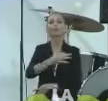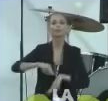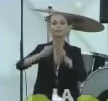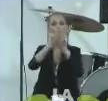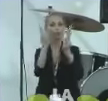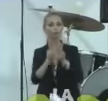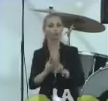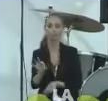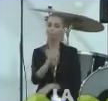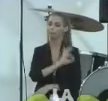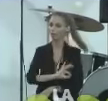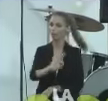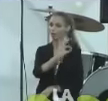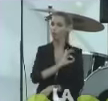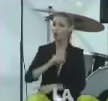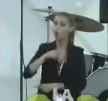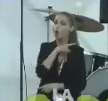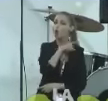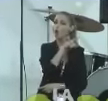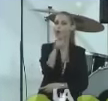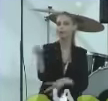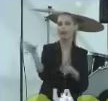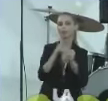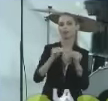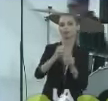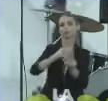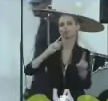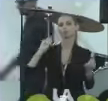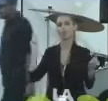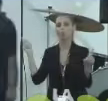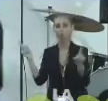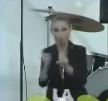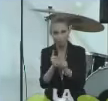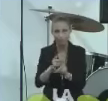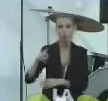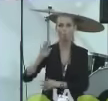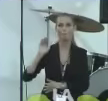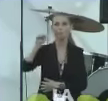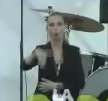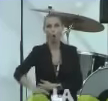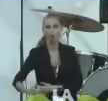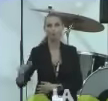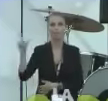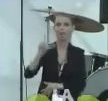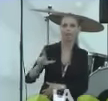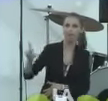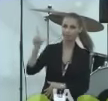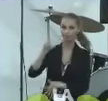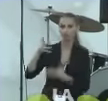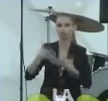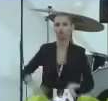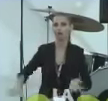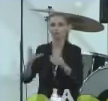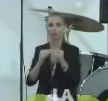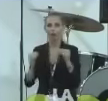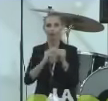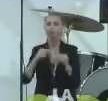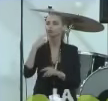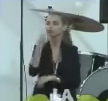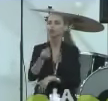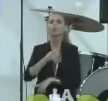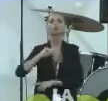chiaro, a parte che loro lo hanno fatto con tutti, lo hanno fatto con Letta, lo hanno fatto con Monti, i grandi professoroni dicevano sempre che andava tutto